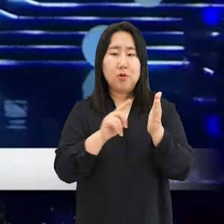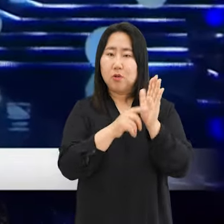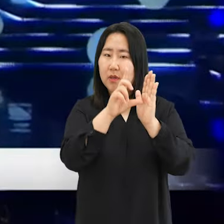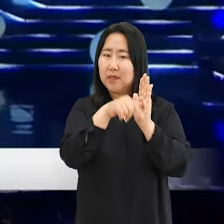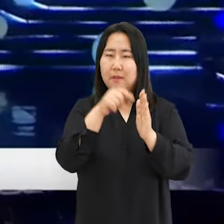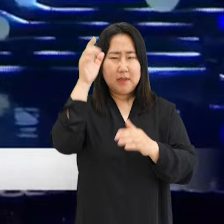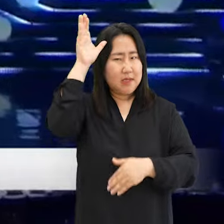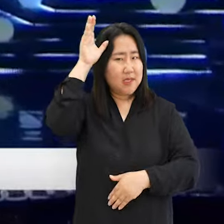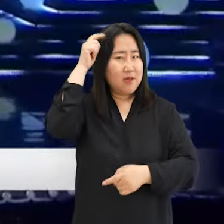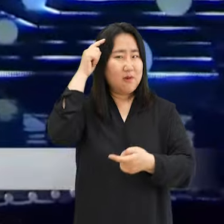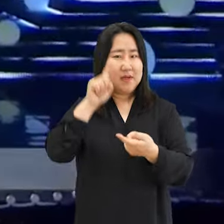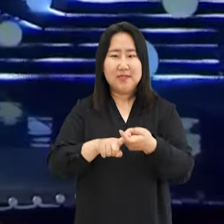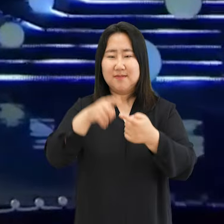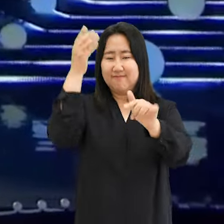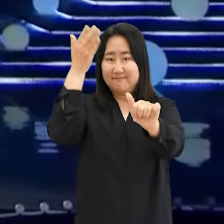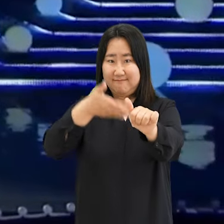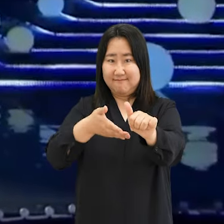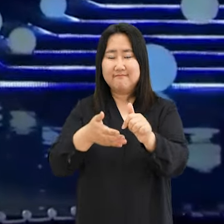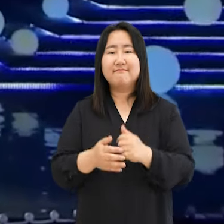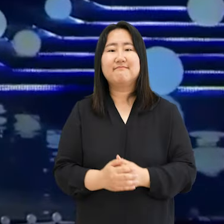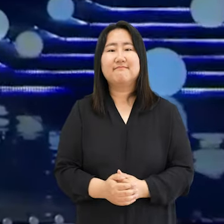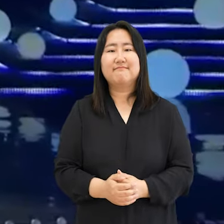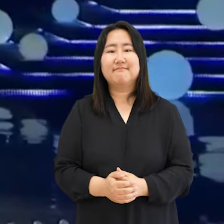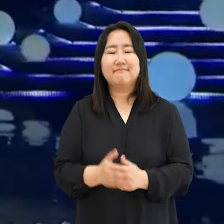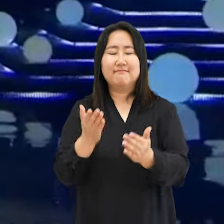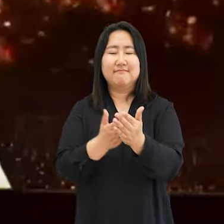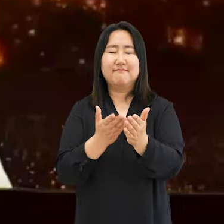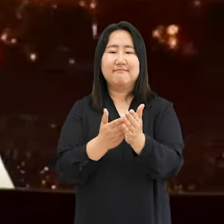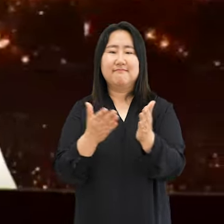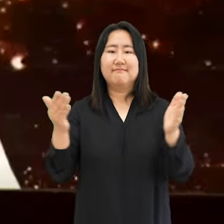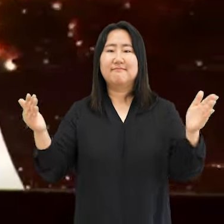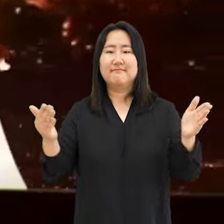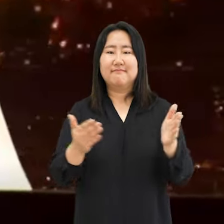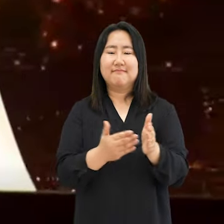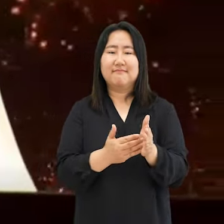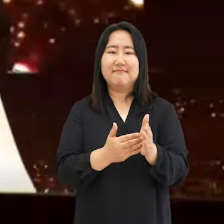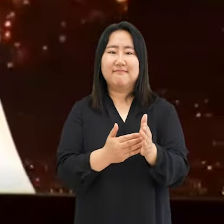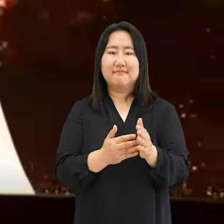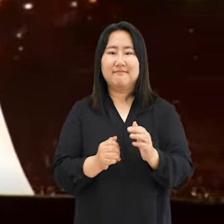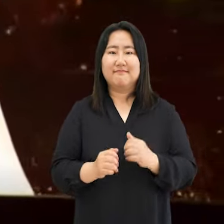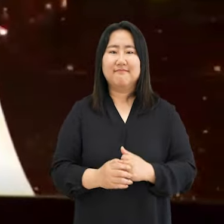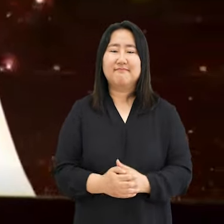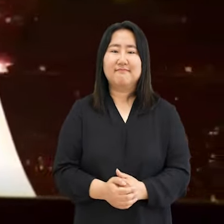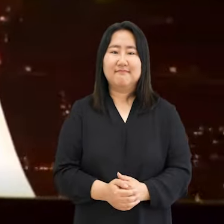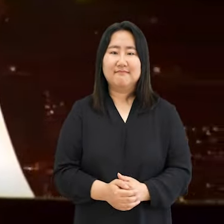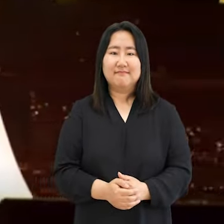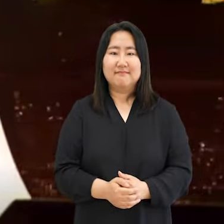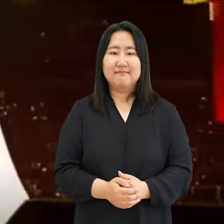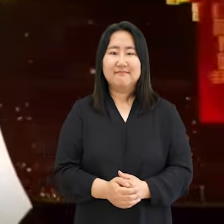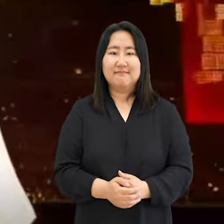이번 공연에 많은 기대와 관심 바랍니다. 지금까지 서귀포시에서 전해드렸습니다.